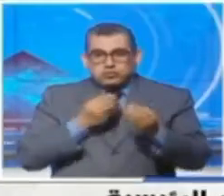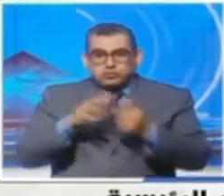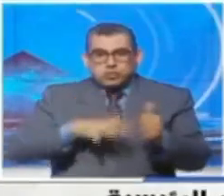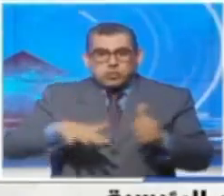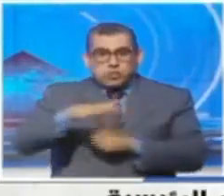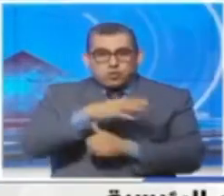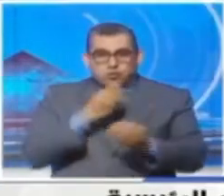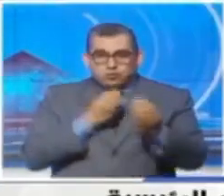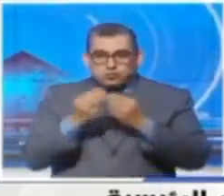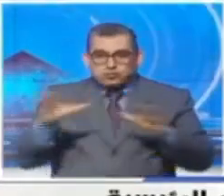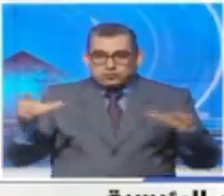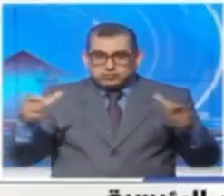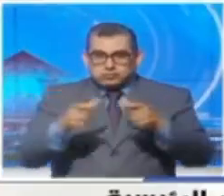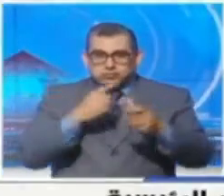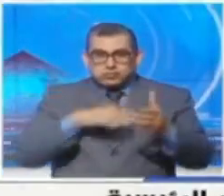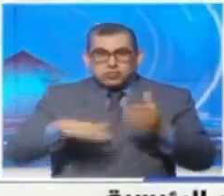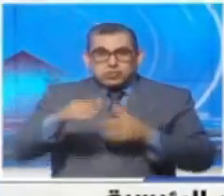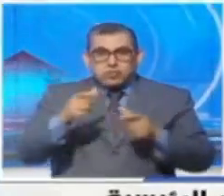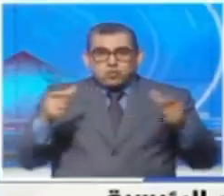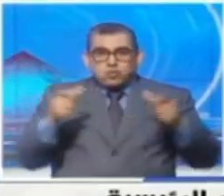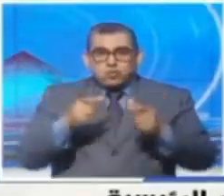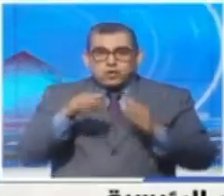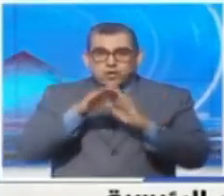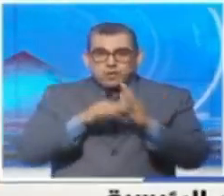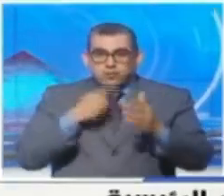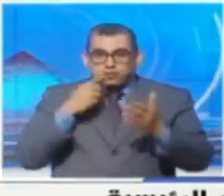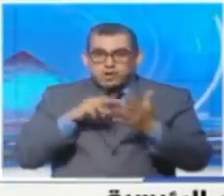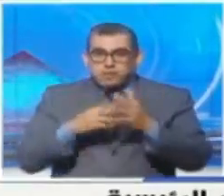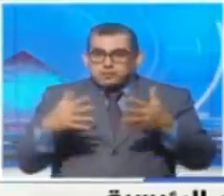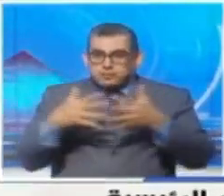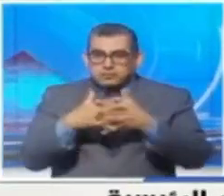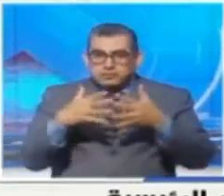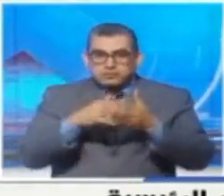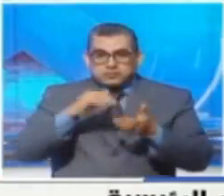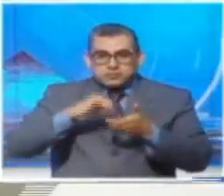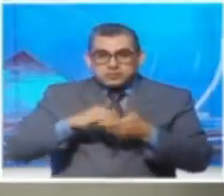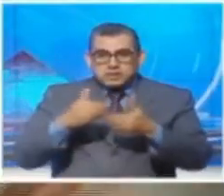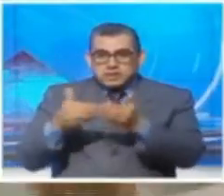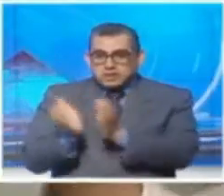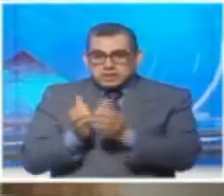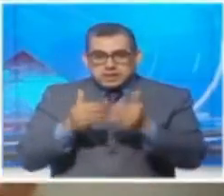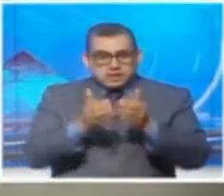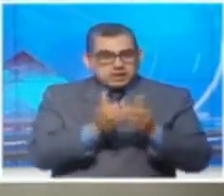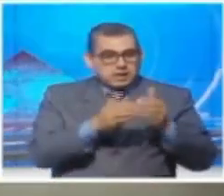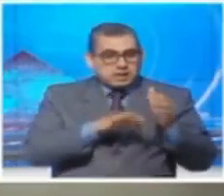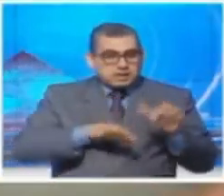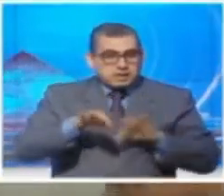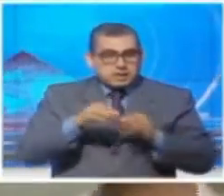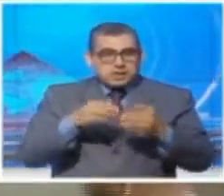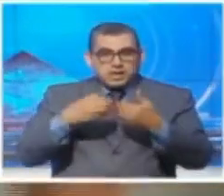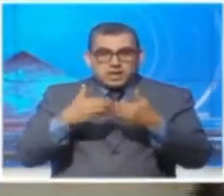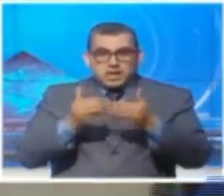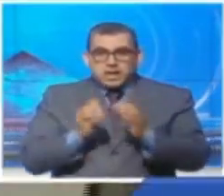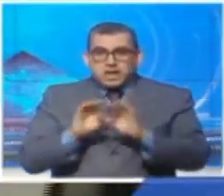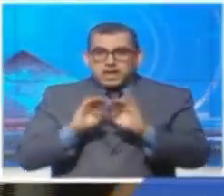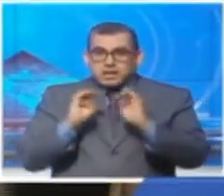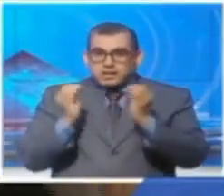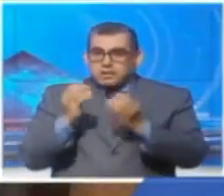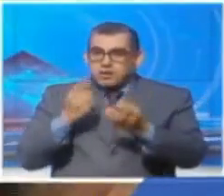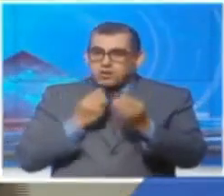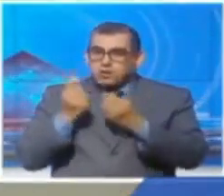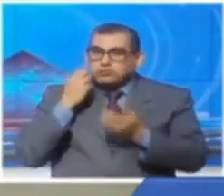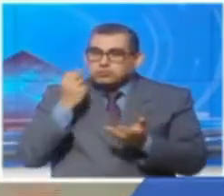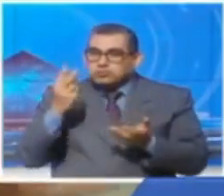الحوار الوطني. ده حوار بيقوم على فكرة مساحات مشتركة، يعني توافق بين قوى سياسية وقوى اجتماعية هي لها آراء